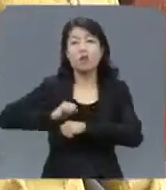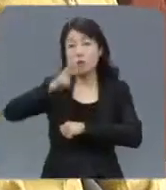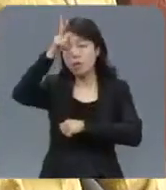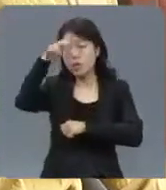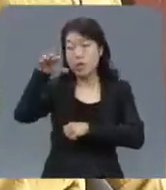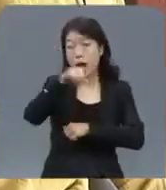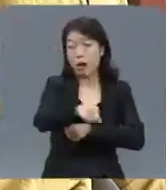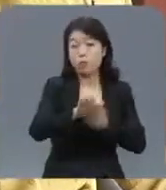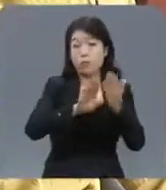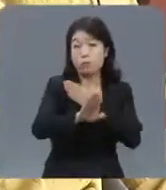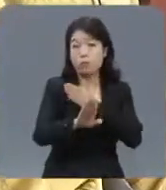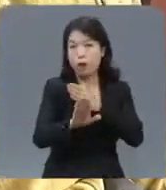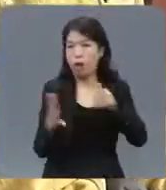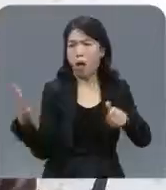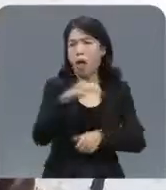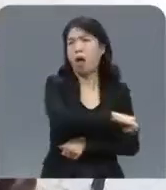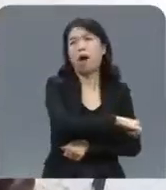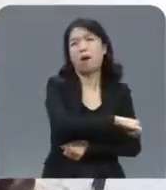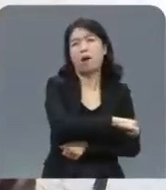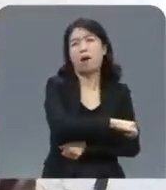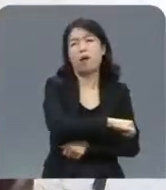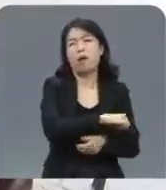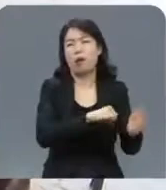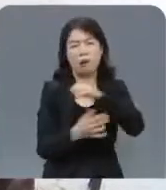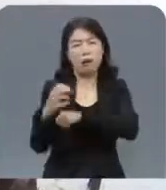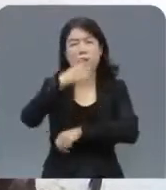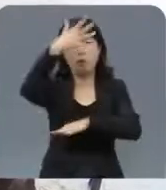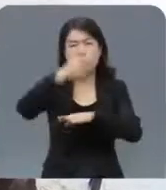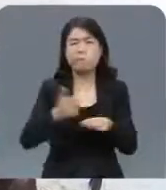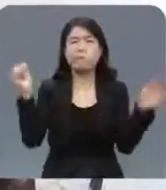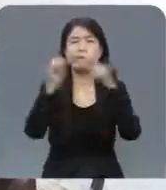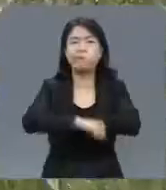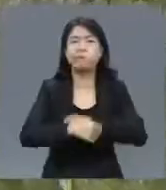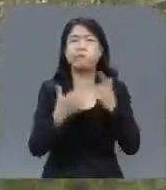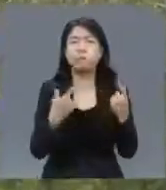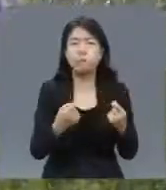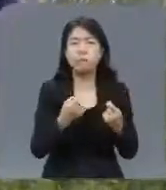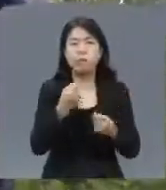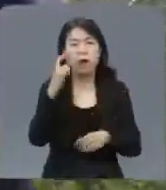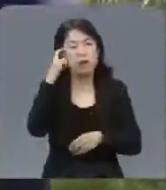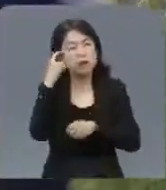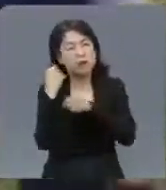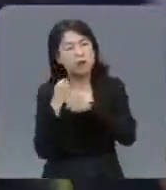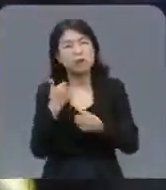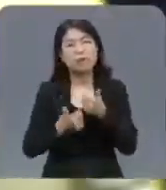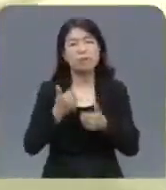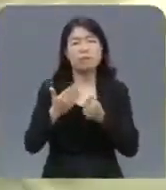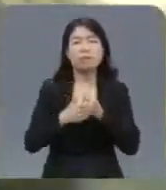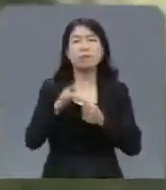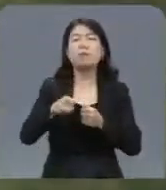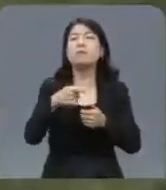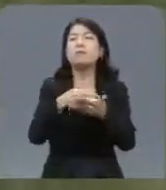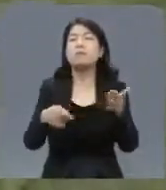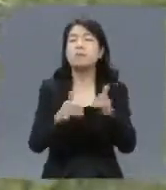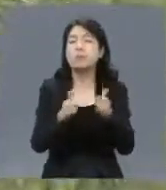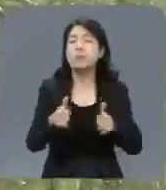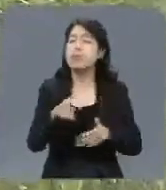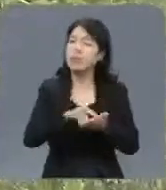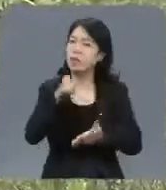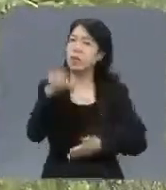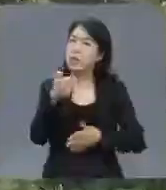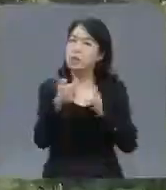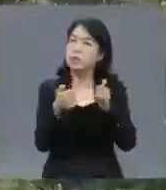속한 뒤에는 정반대의 상황이 벌어진 것으로 드러났습니다 기 이념의 갈등 속에 이 마을에서 희생된 사람들은 50여 며